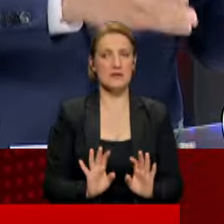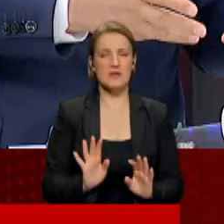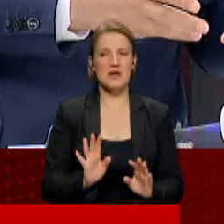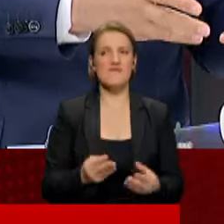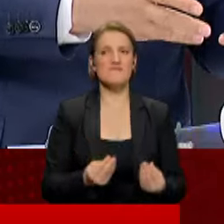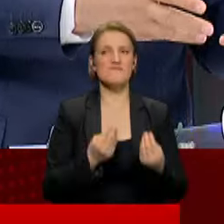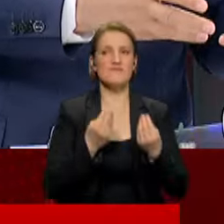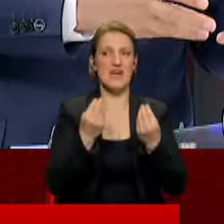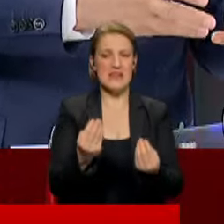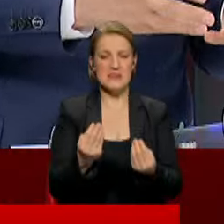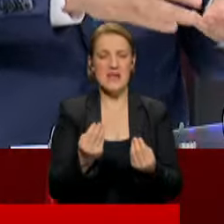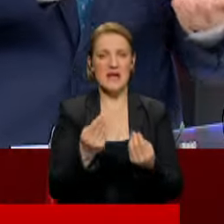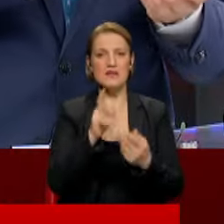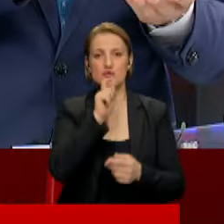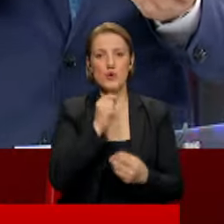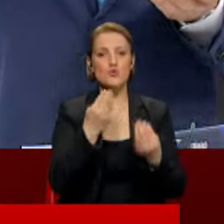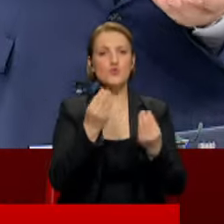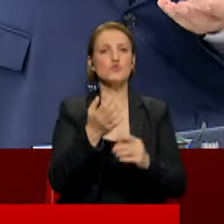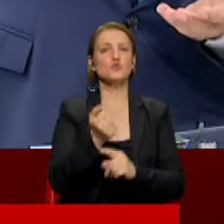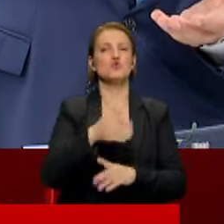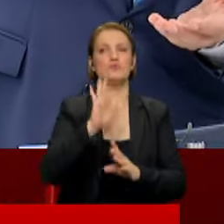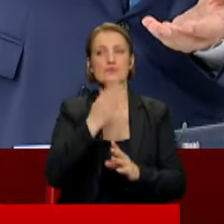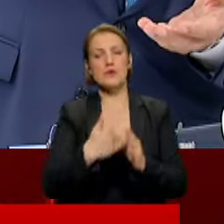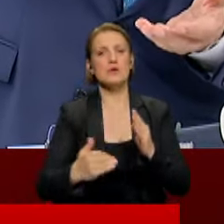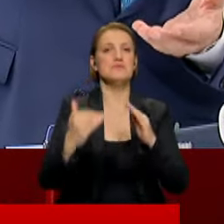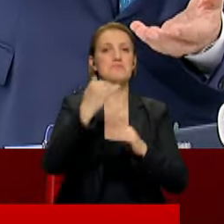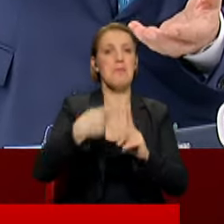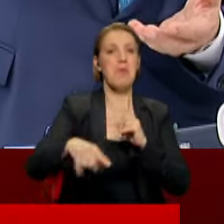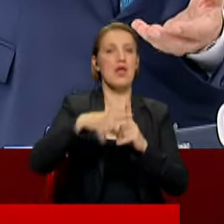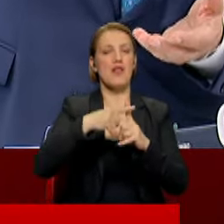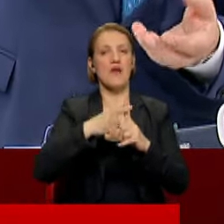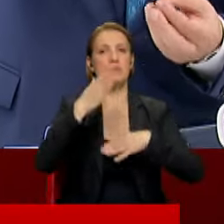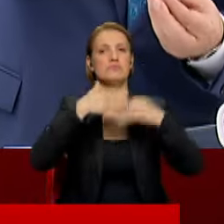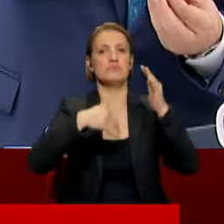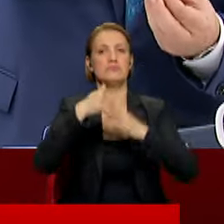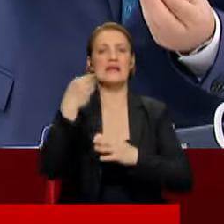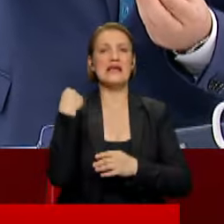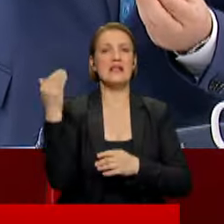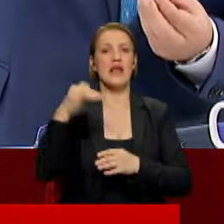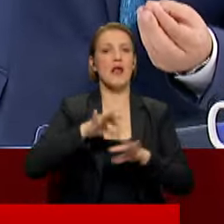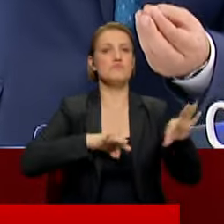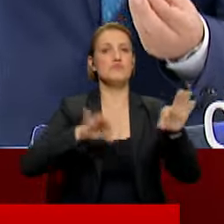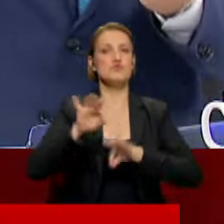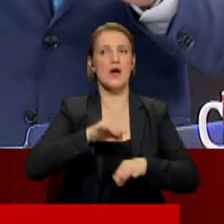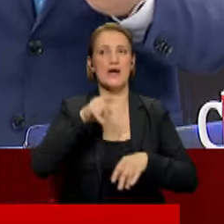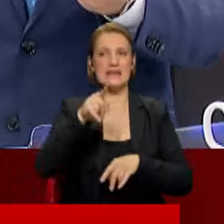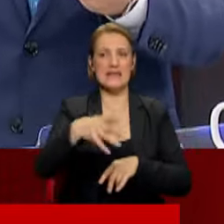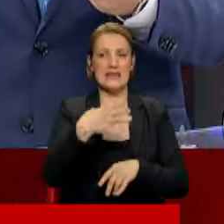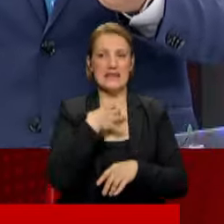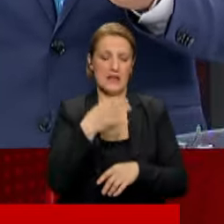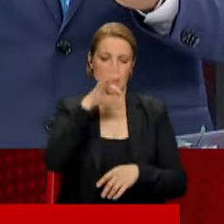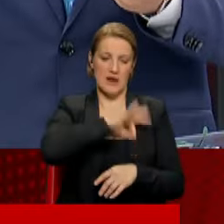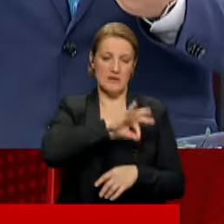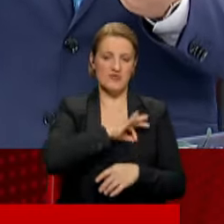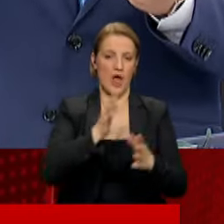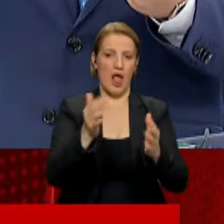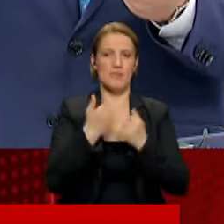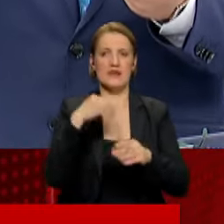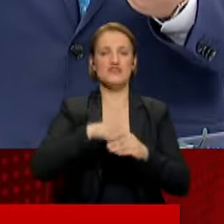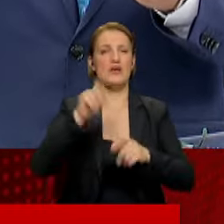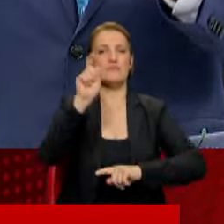verilenler yerine getirilmediği için sonra üstüne kat verilmiş yeni gelen müteahit Oradan kendine kazanç sağlayabilmek